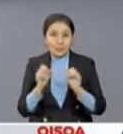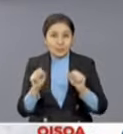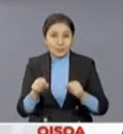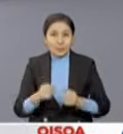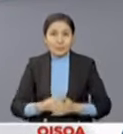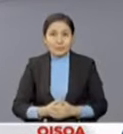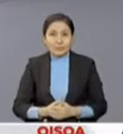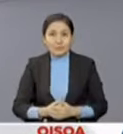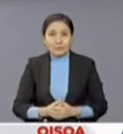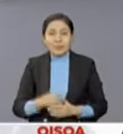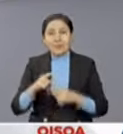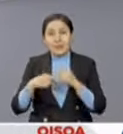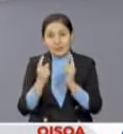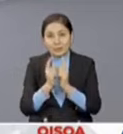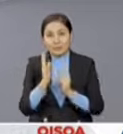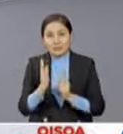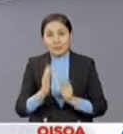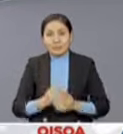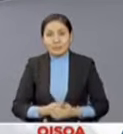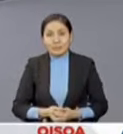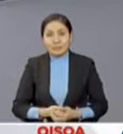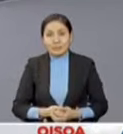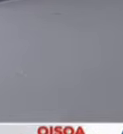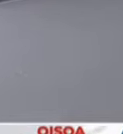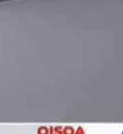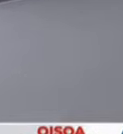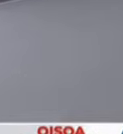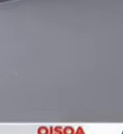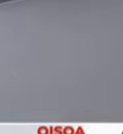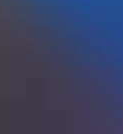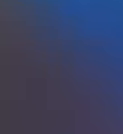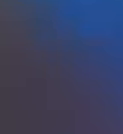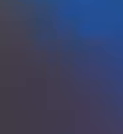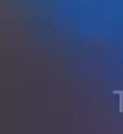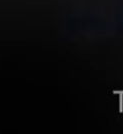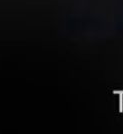orqali ham kuzatib borishingiz mumkin. Yana ko'rishguncha.